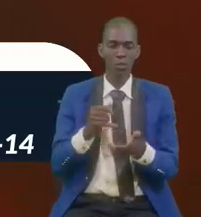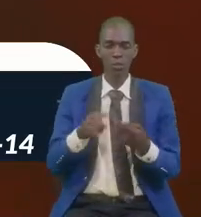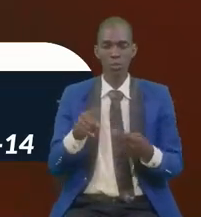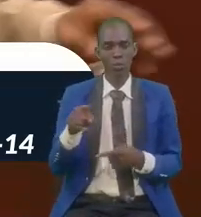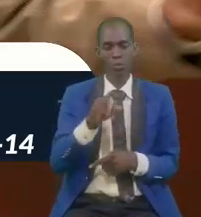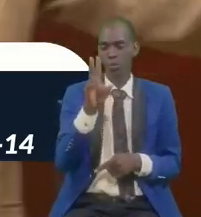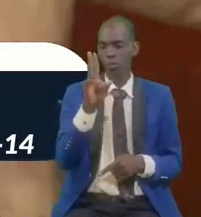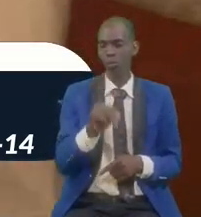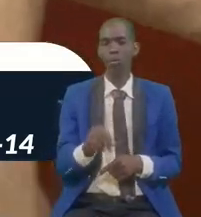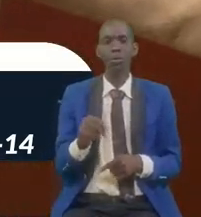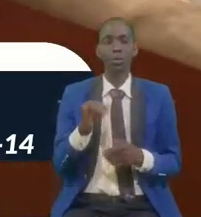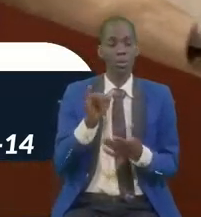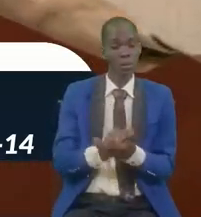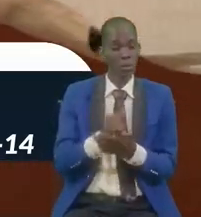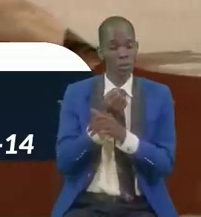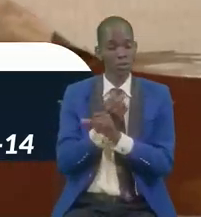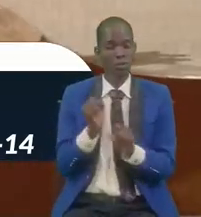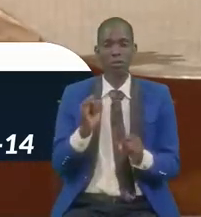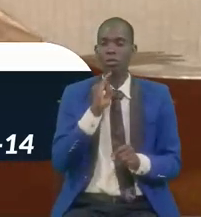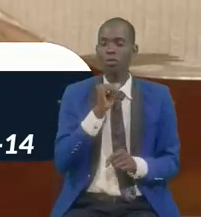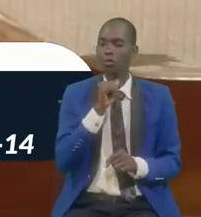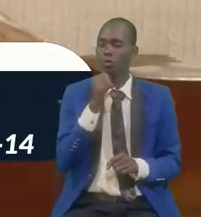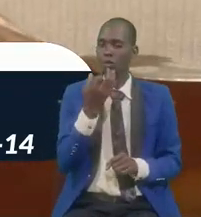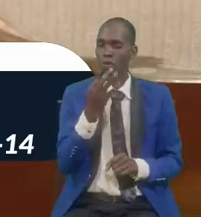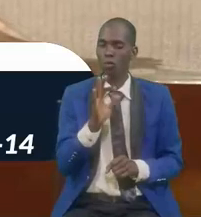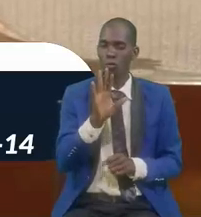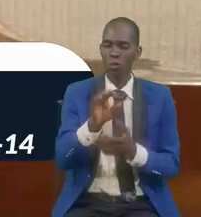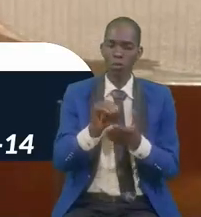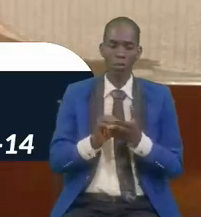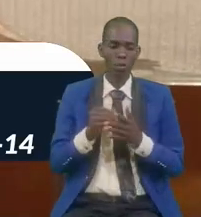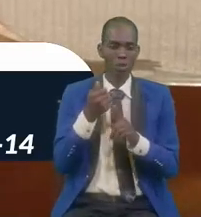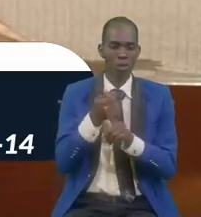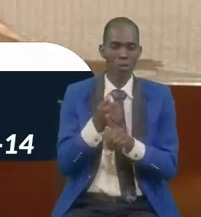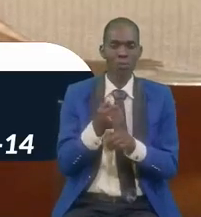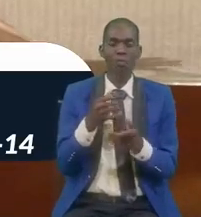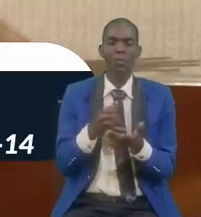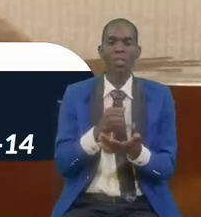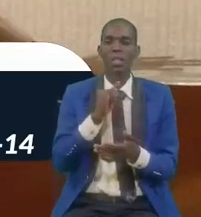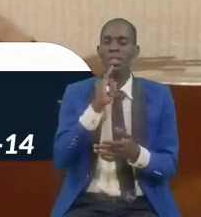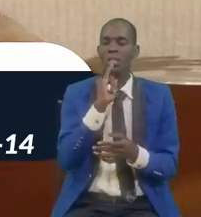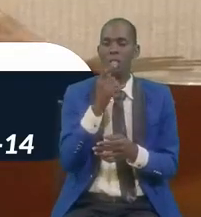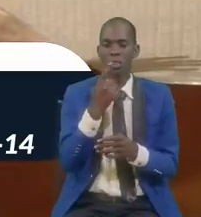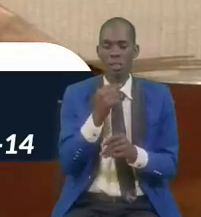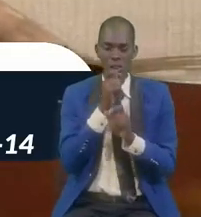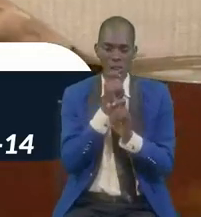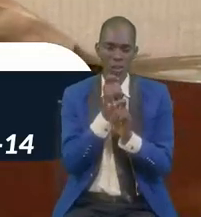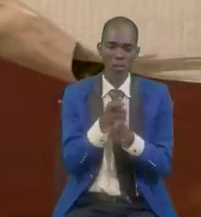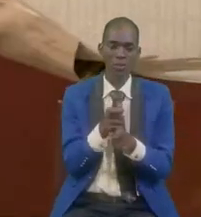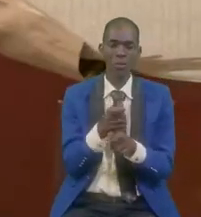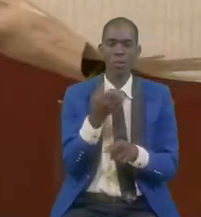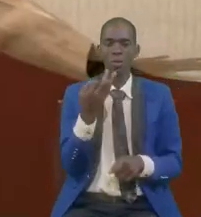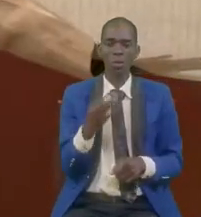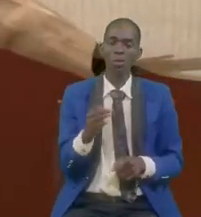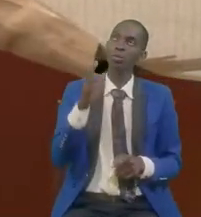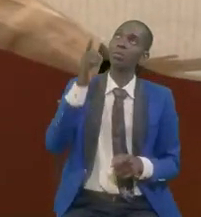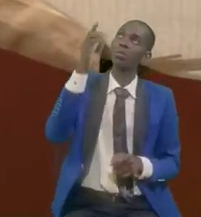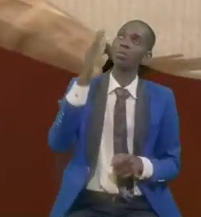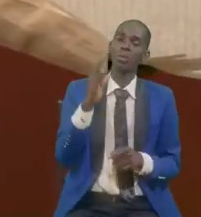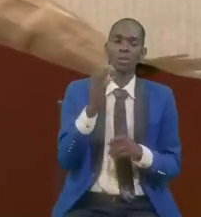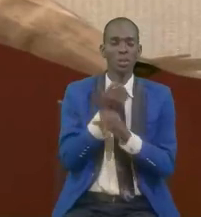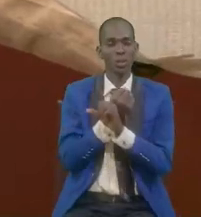naturels, vos habiletés naturelles. Ce salut-là n'est pas, cela ne vient pas de vous. C'est le don de